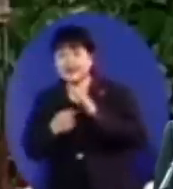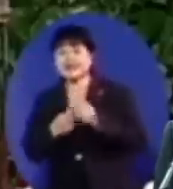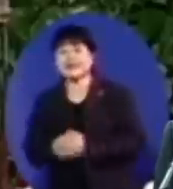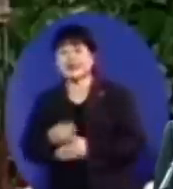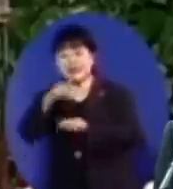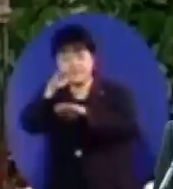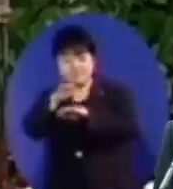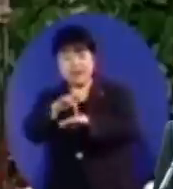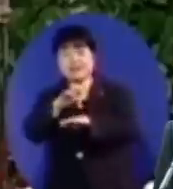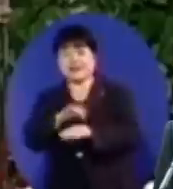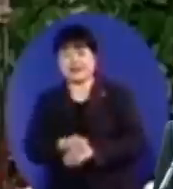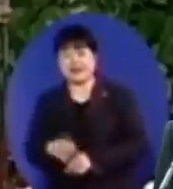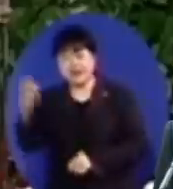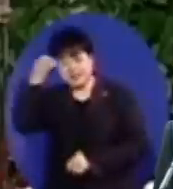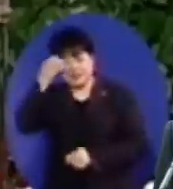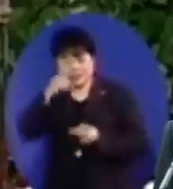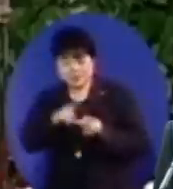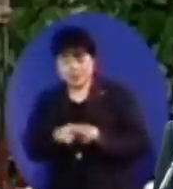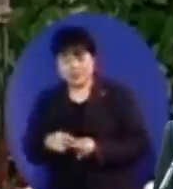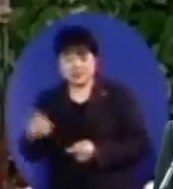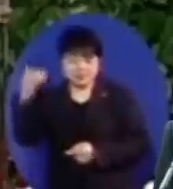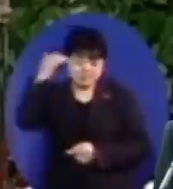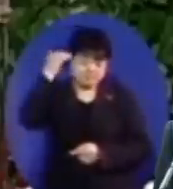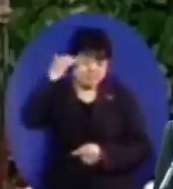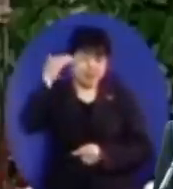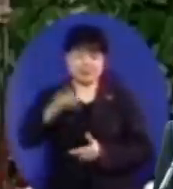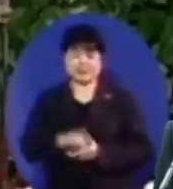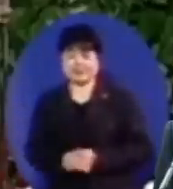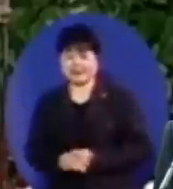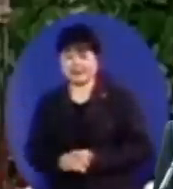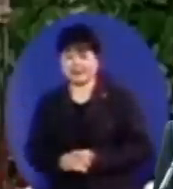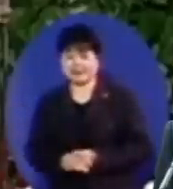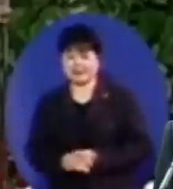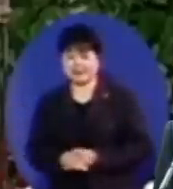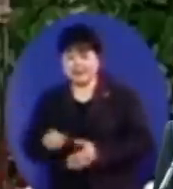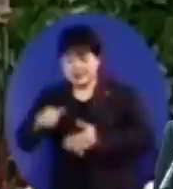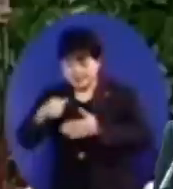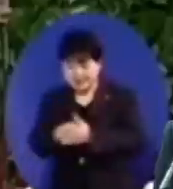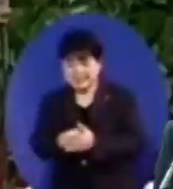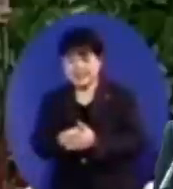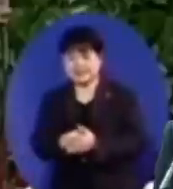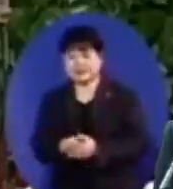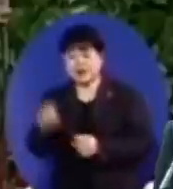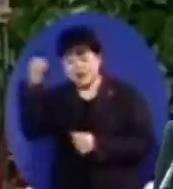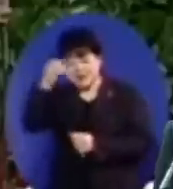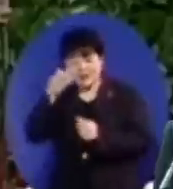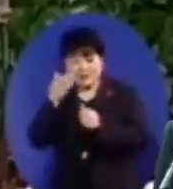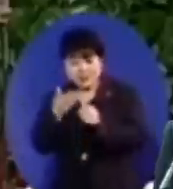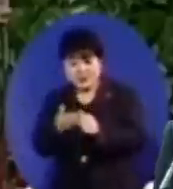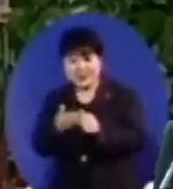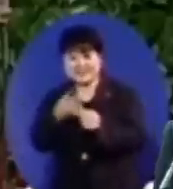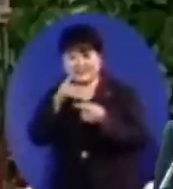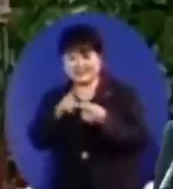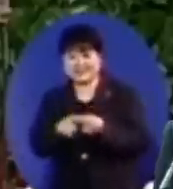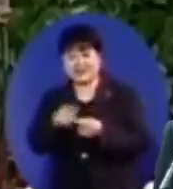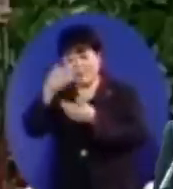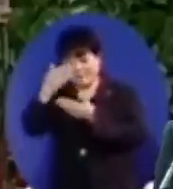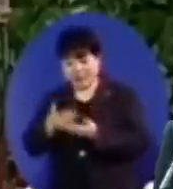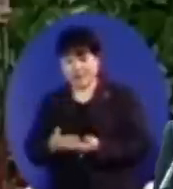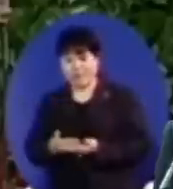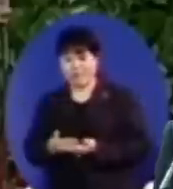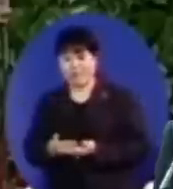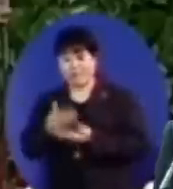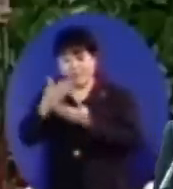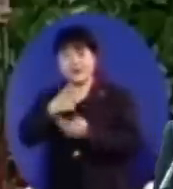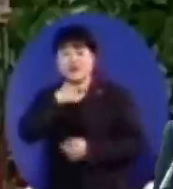마귀가 성령에 대해서 증거 못하겠습니다. 그러나 우리는 결사적으로 성령을 받았고 또